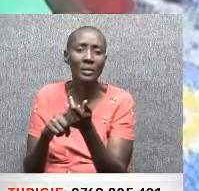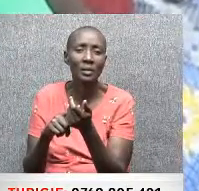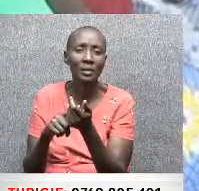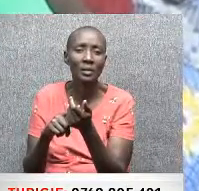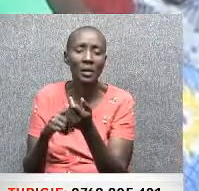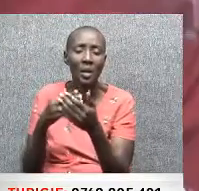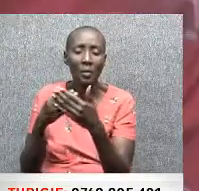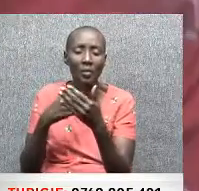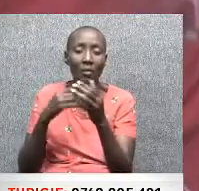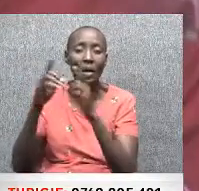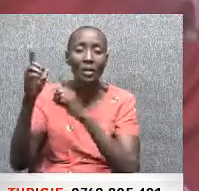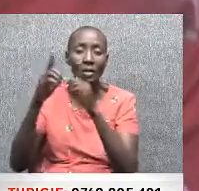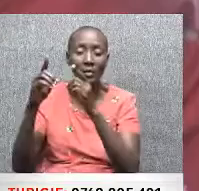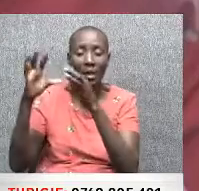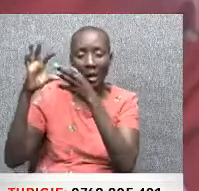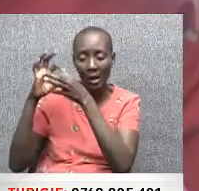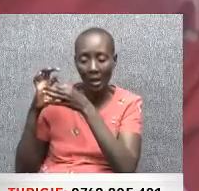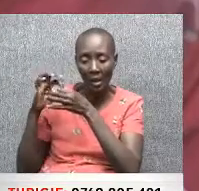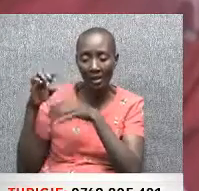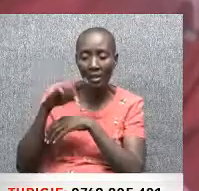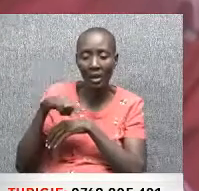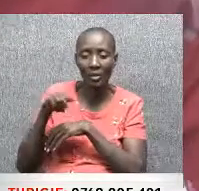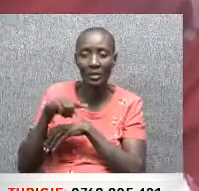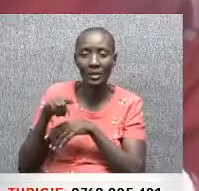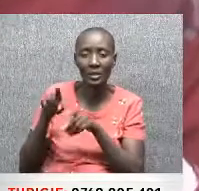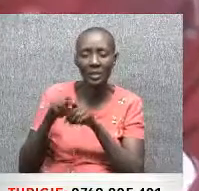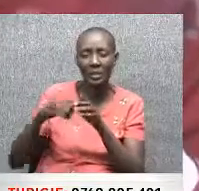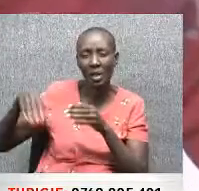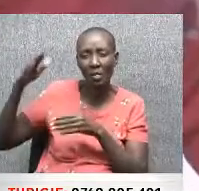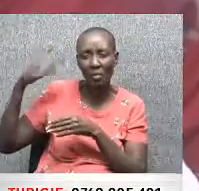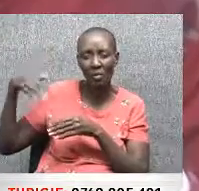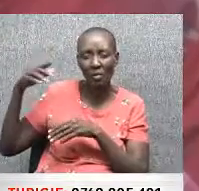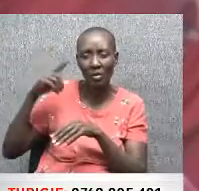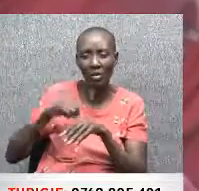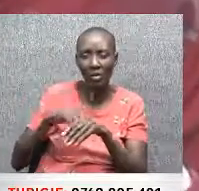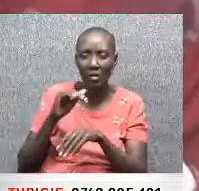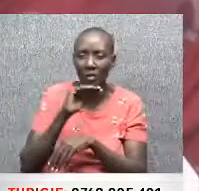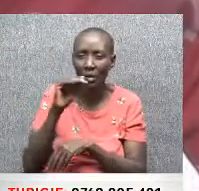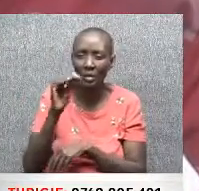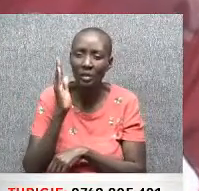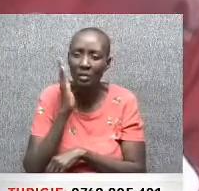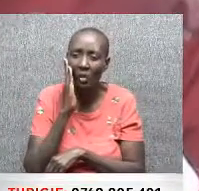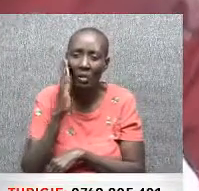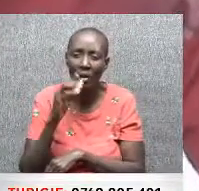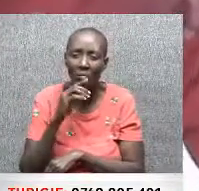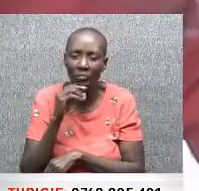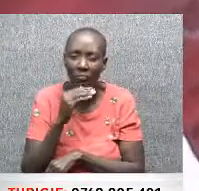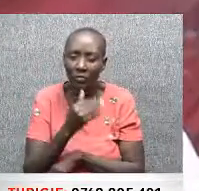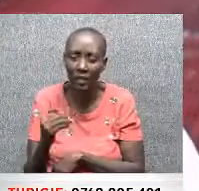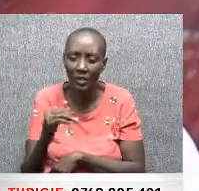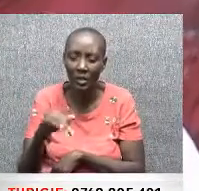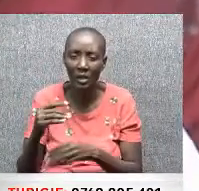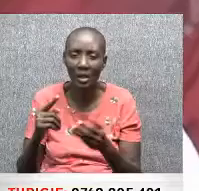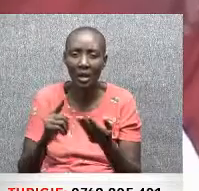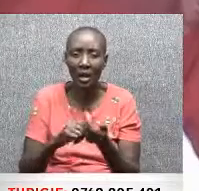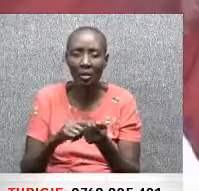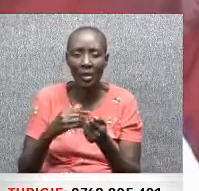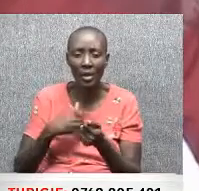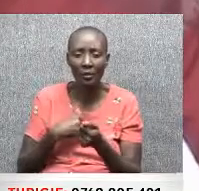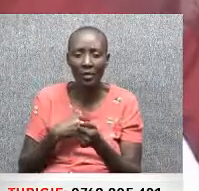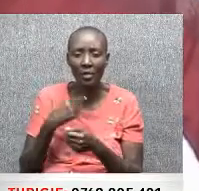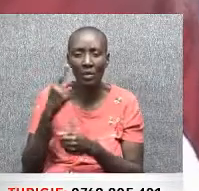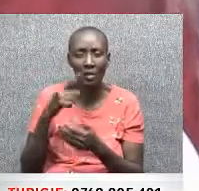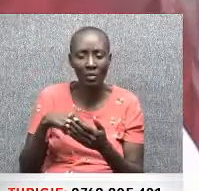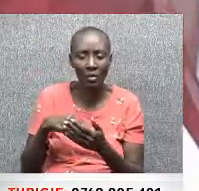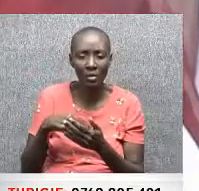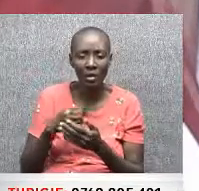Na unajua kalje tu pia samani. Ukija kuulizwa, wewe mama ama mzee una watoto wangapi? Unaambiwa unataka kuroka watoto